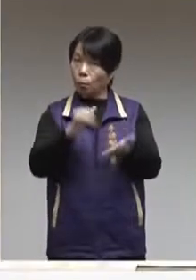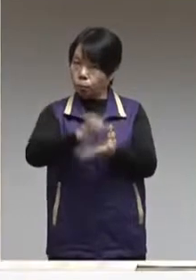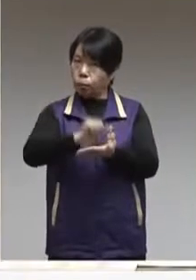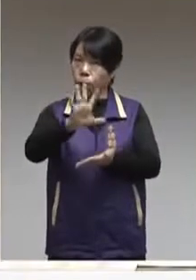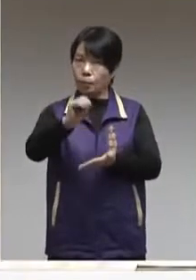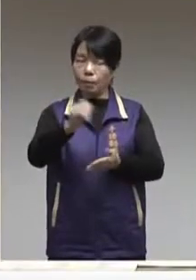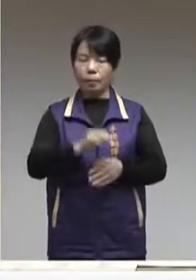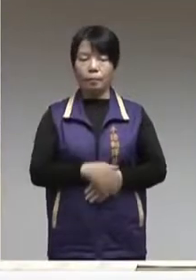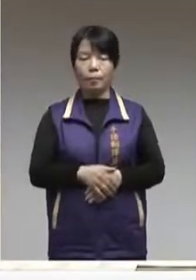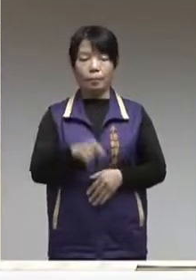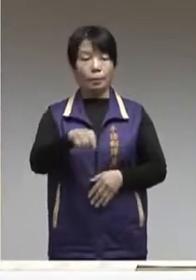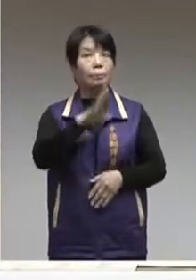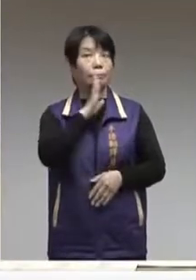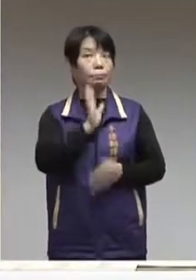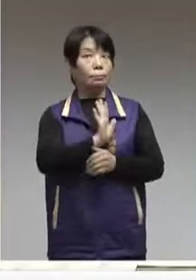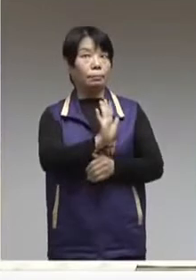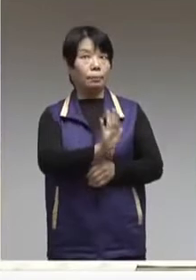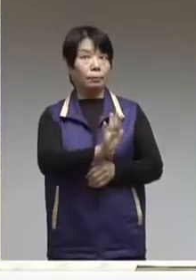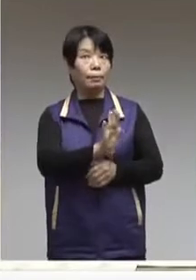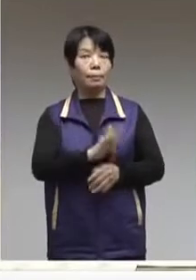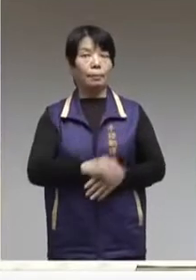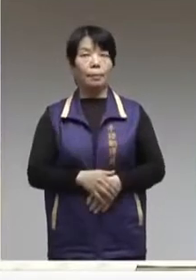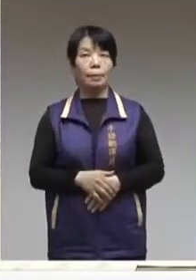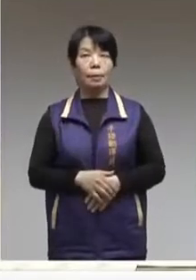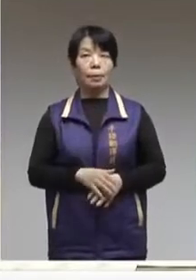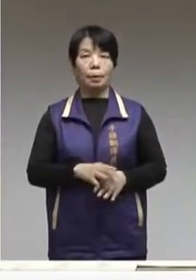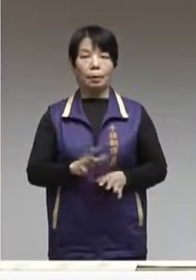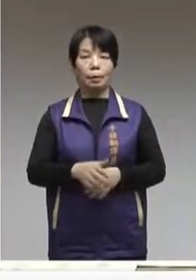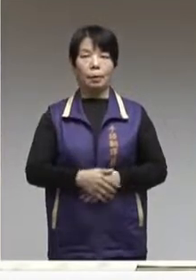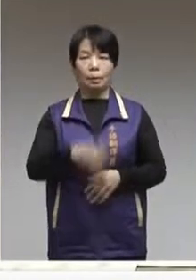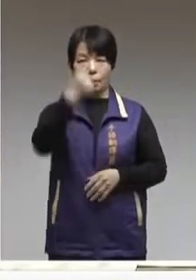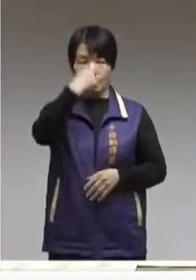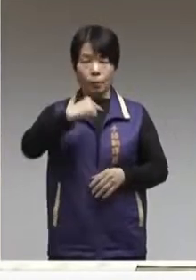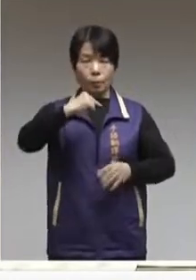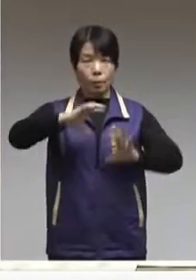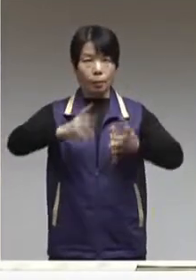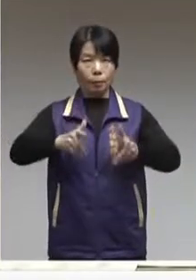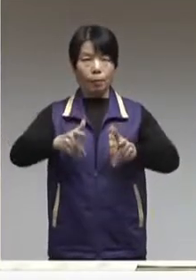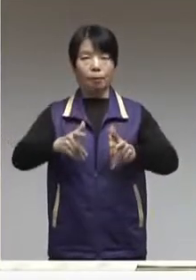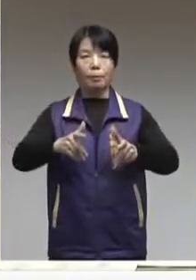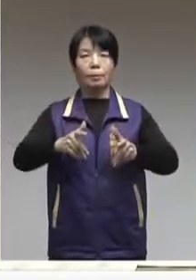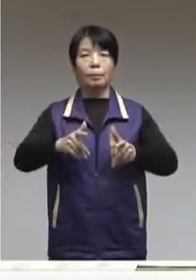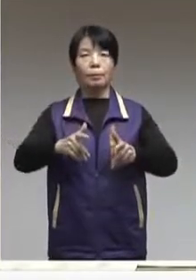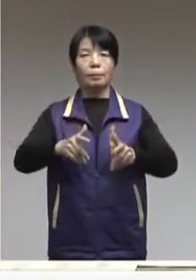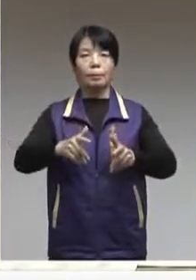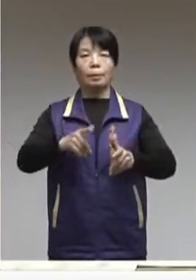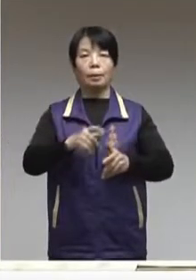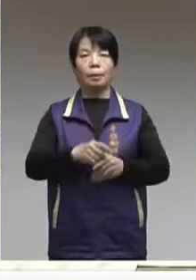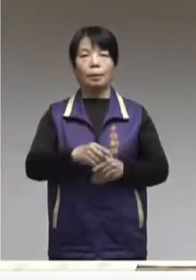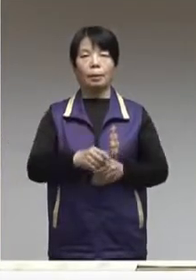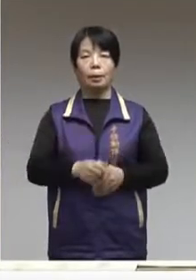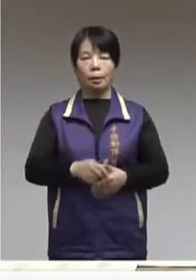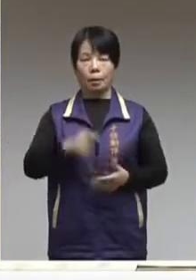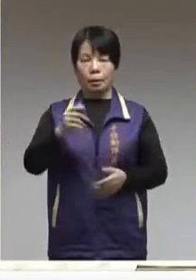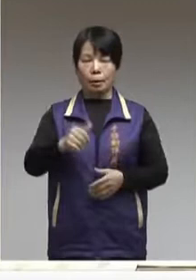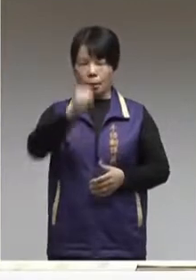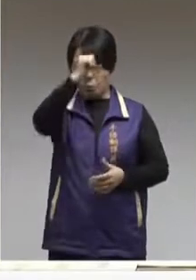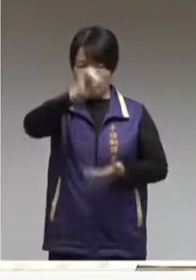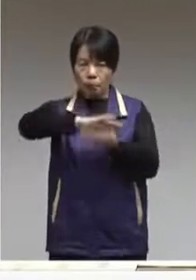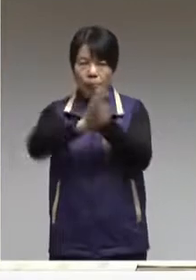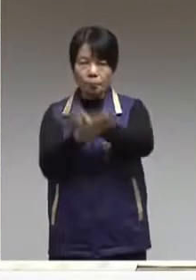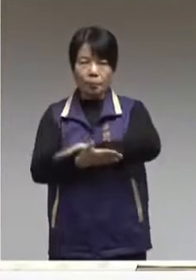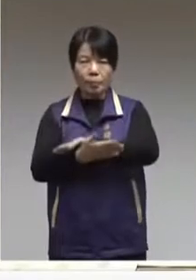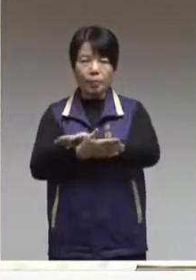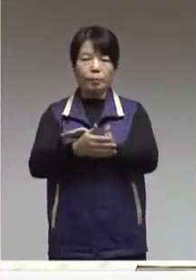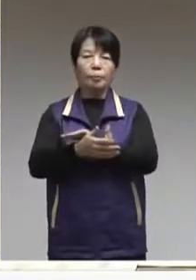于这个菲律宾的就是 Omicron 的菲律宾的病毒株，跟我们高雄港是一